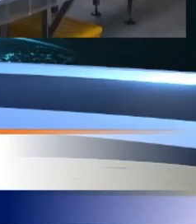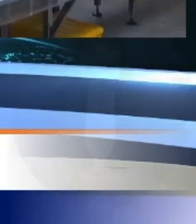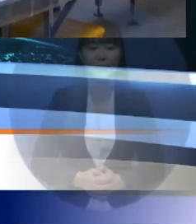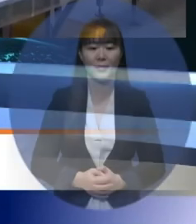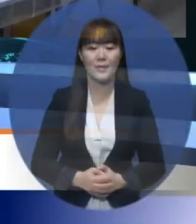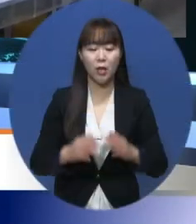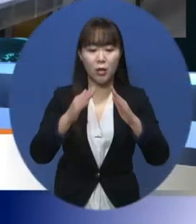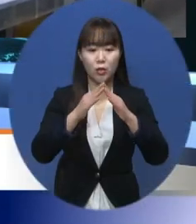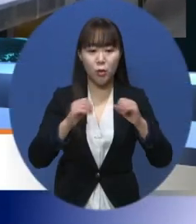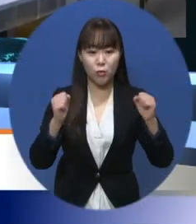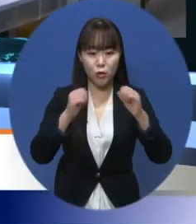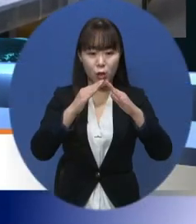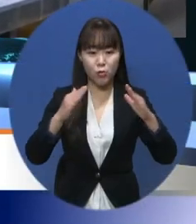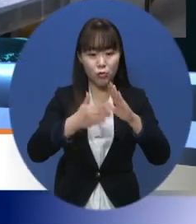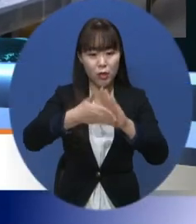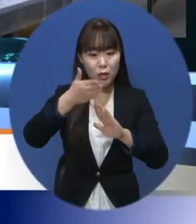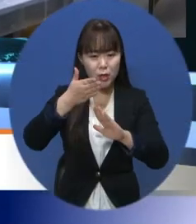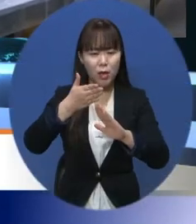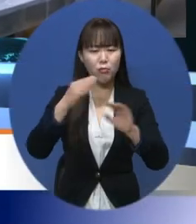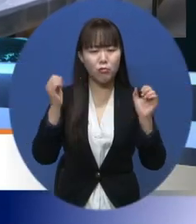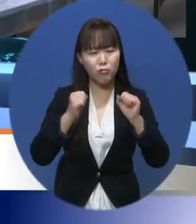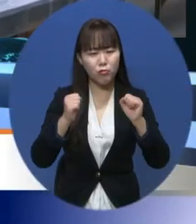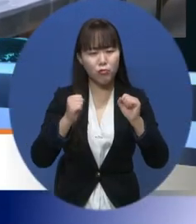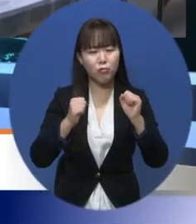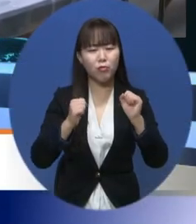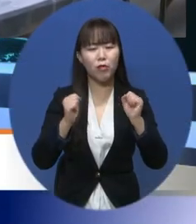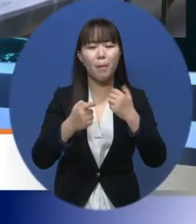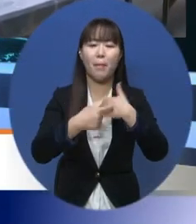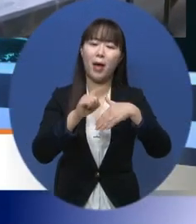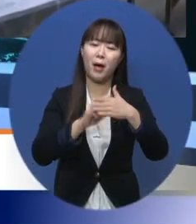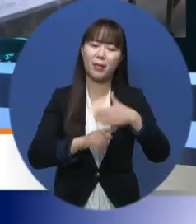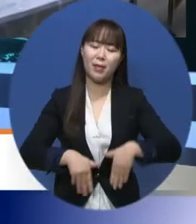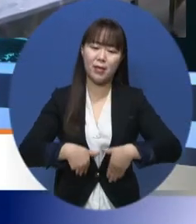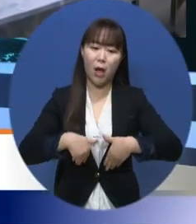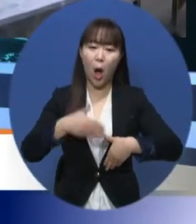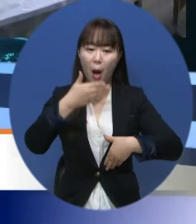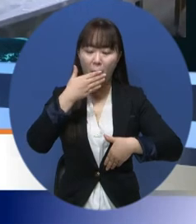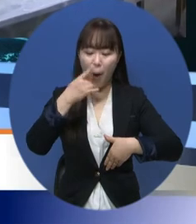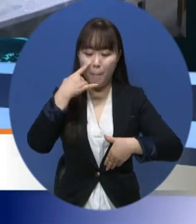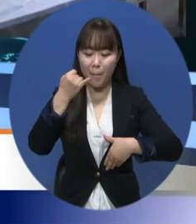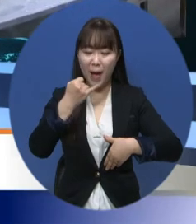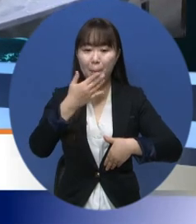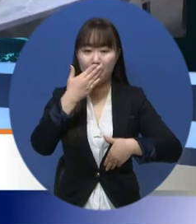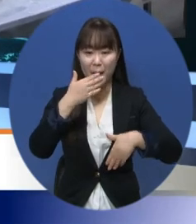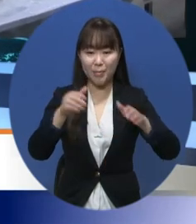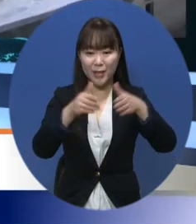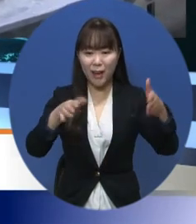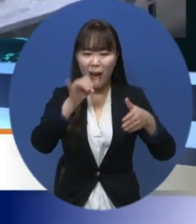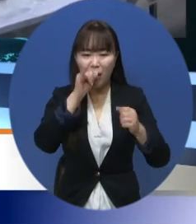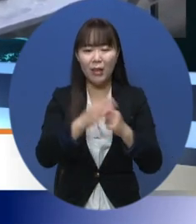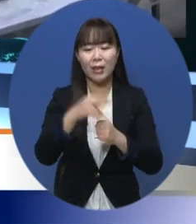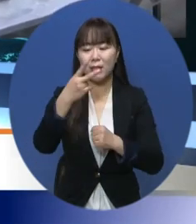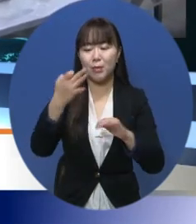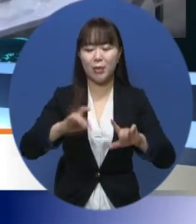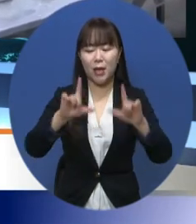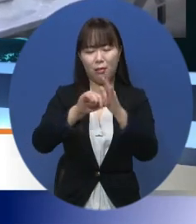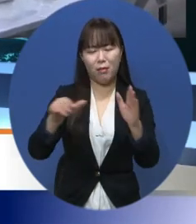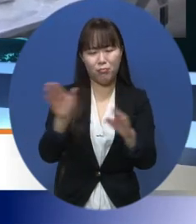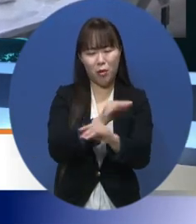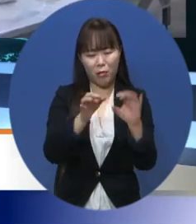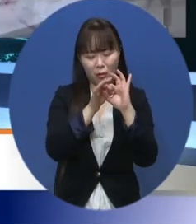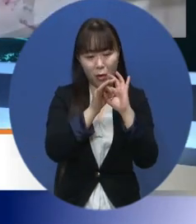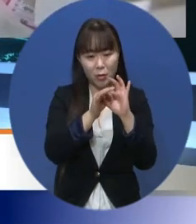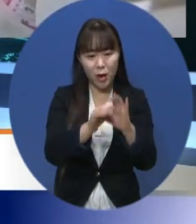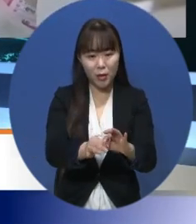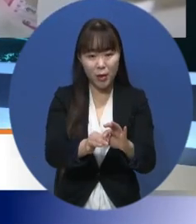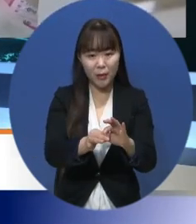전북 전주시에 추운 겨울 마음의 온도를 높여주는 엄마의 밥상이 있습니다. 2014년부터 꾸준히